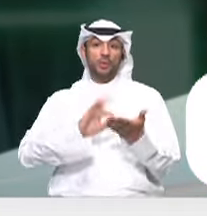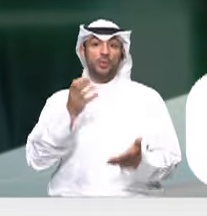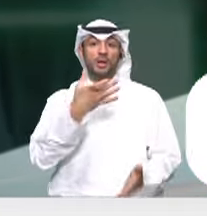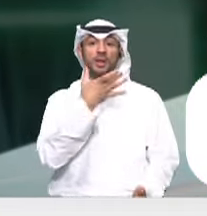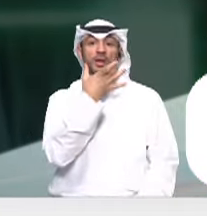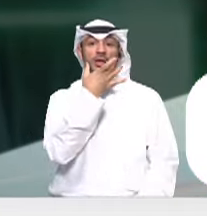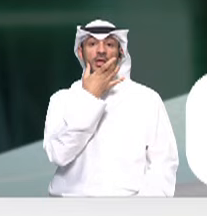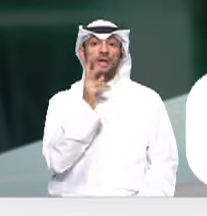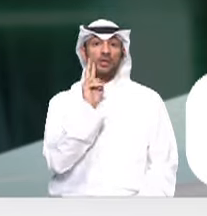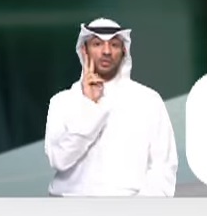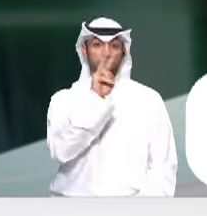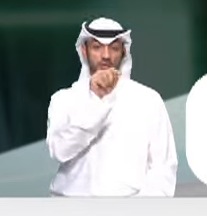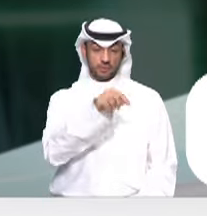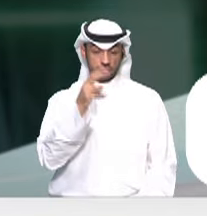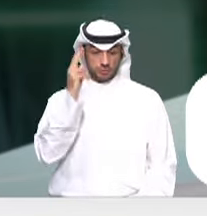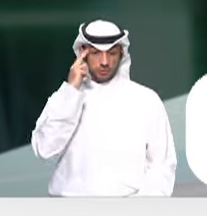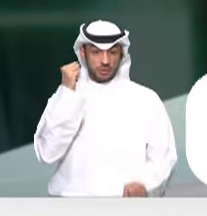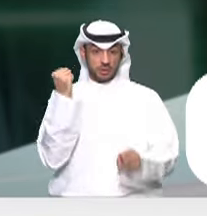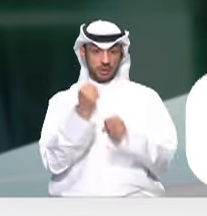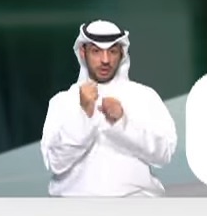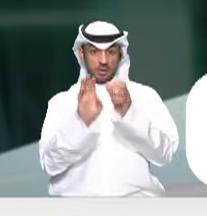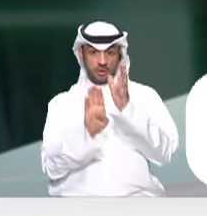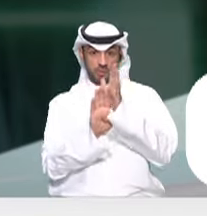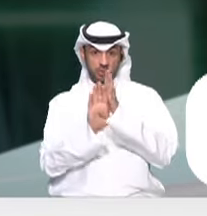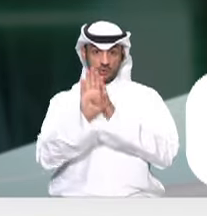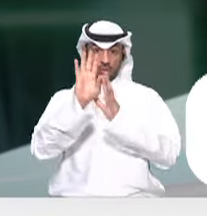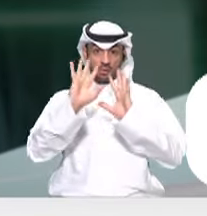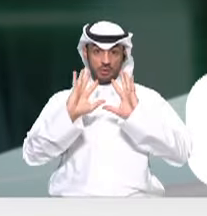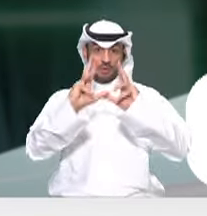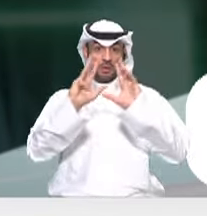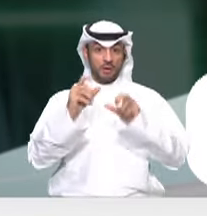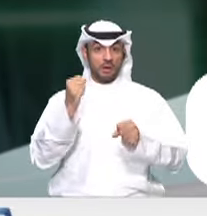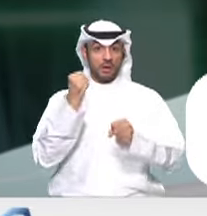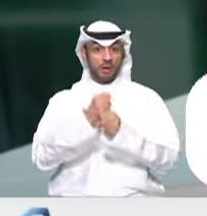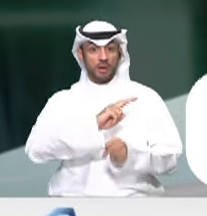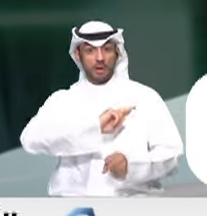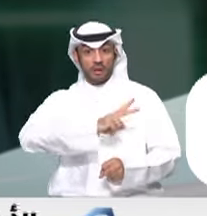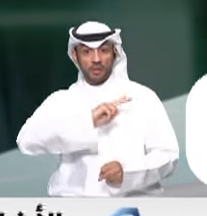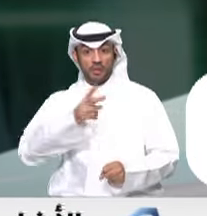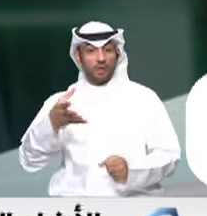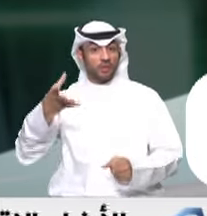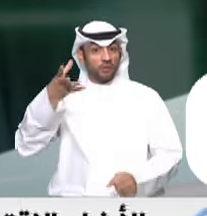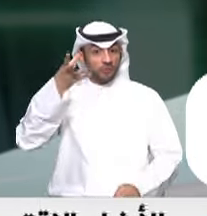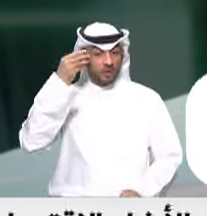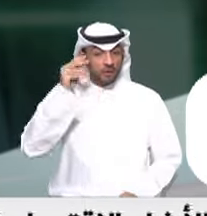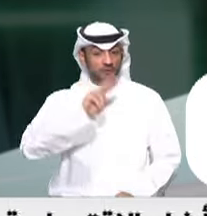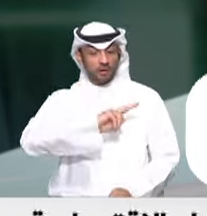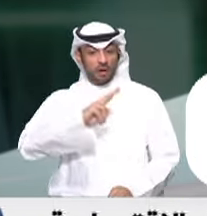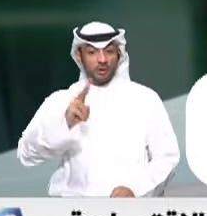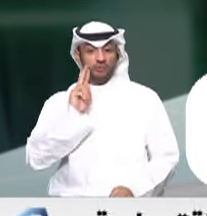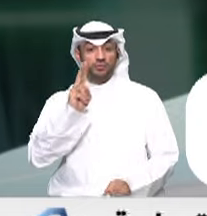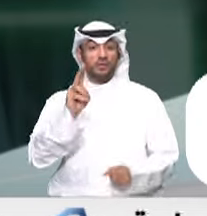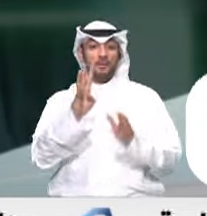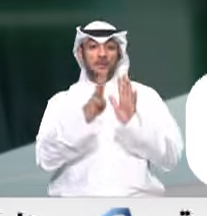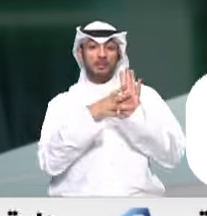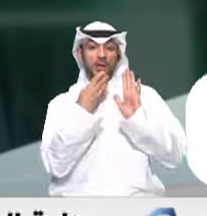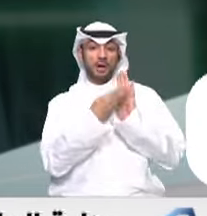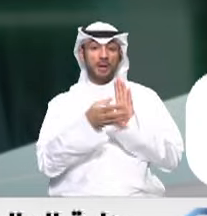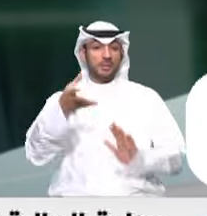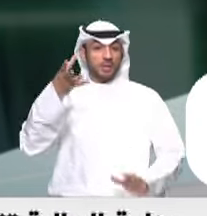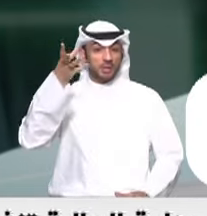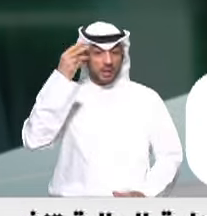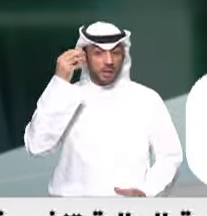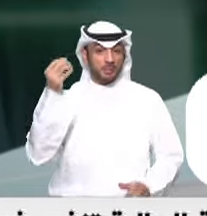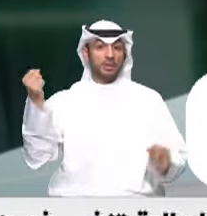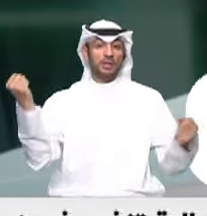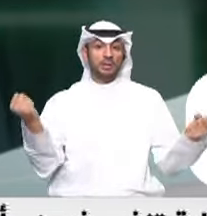السعودية طفرة كبيرة في مجال تطوير وتأهيل الكوادر الوطنية الثقافية من خلال عدد من البرامج التعليمية